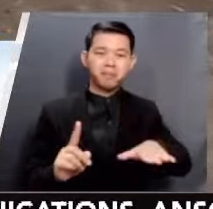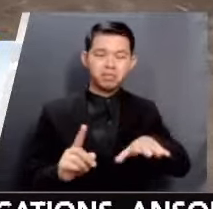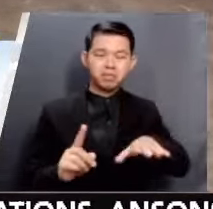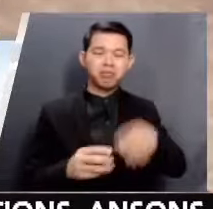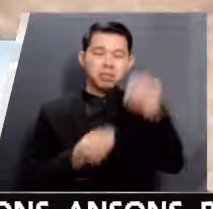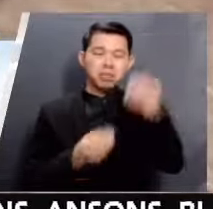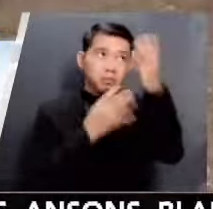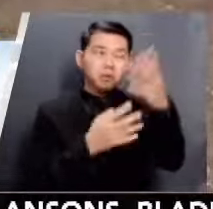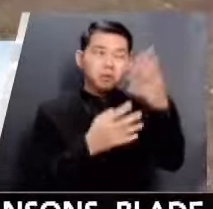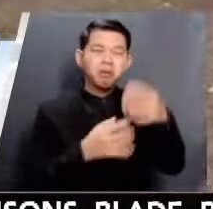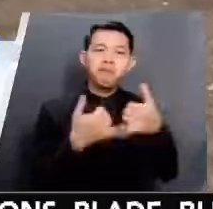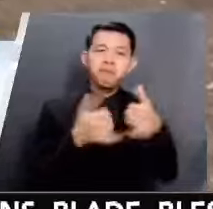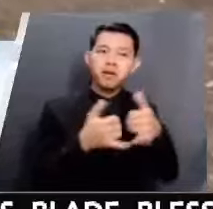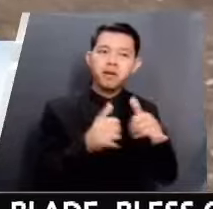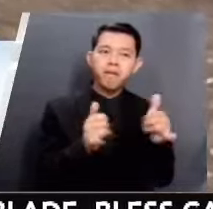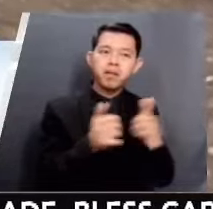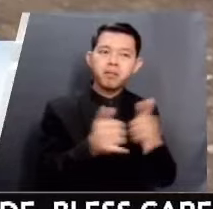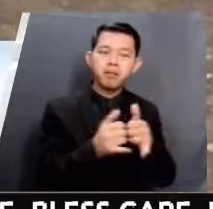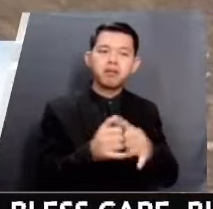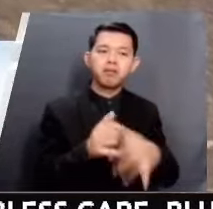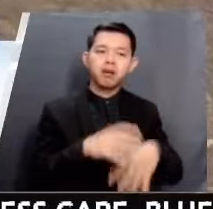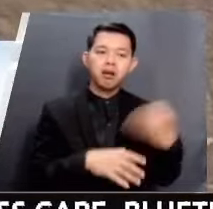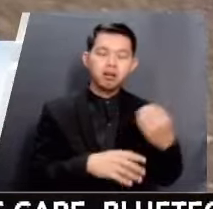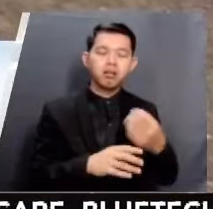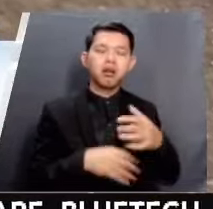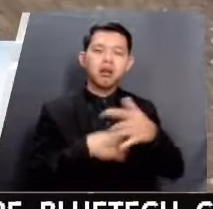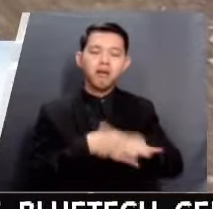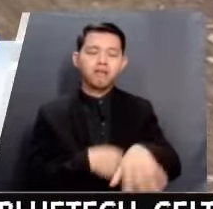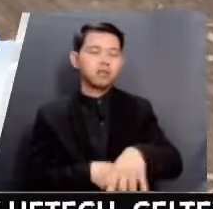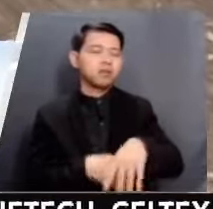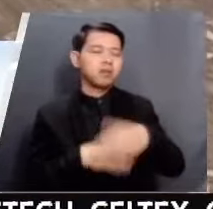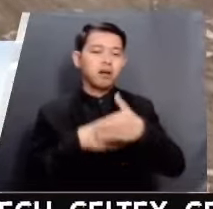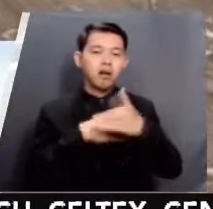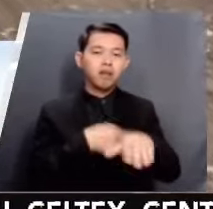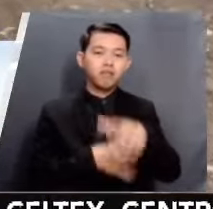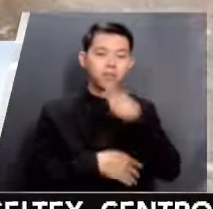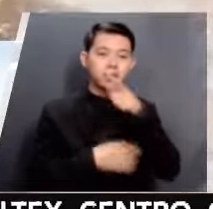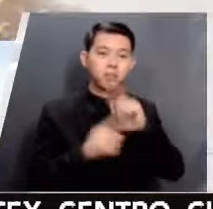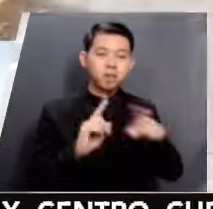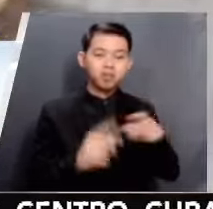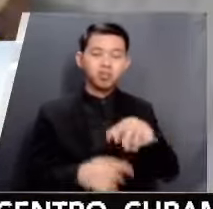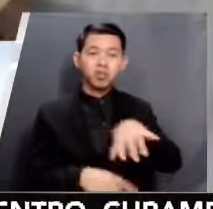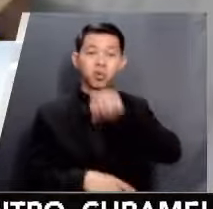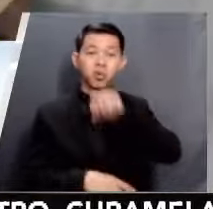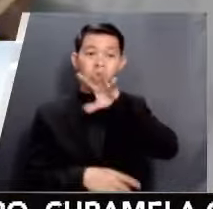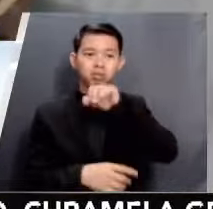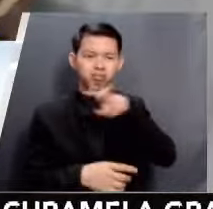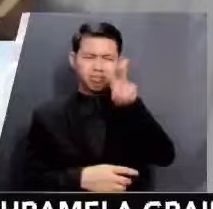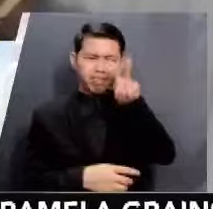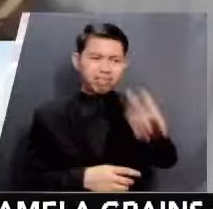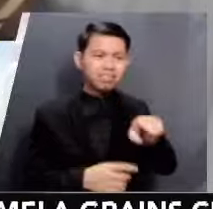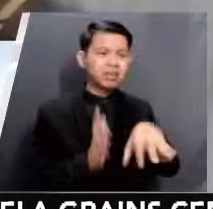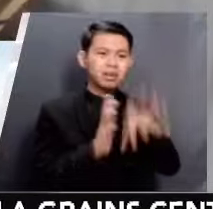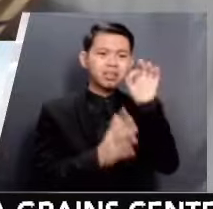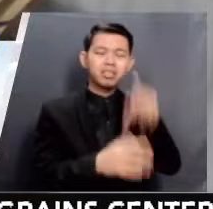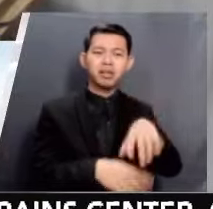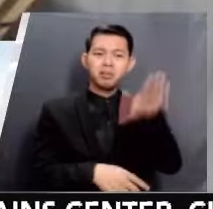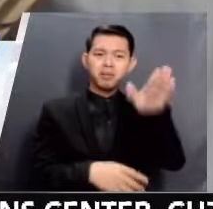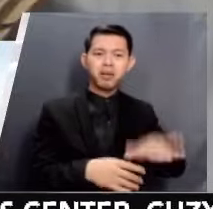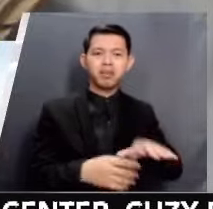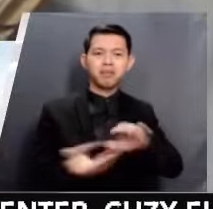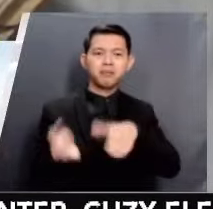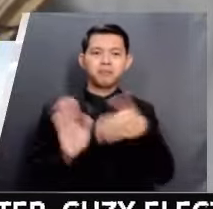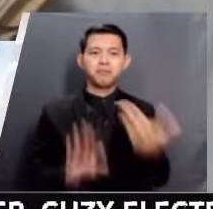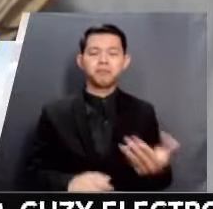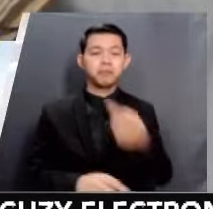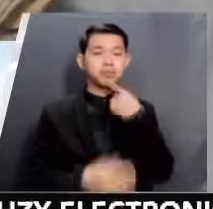lang, nakita ng lola ng bata na wala na siyang buhay sa labas ng bahay. Batay sa imbestigasyon ng pulisya, sumabit ang